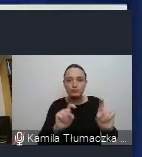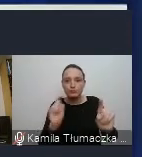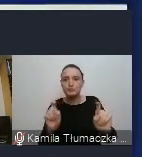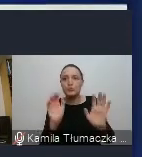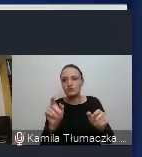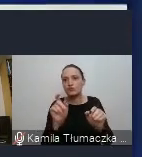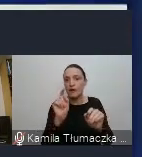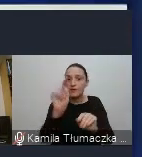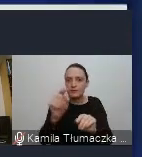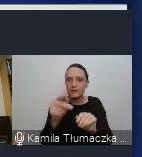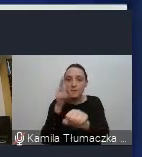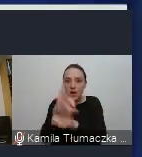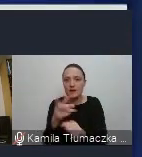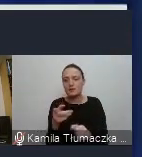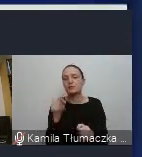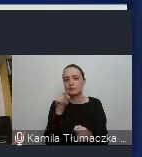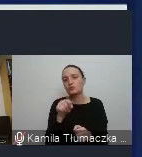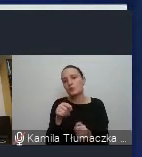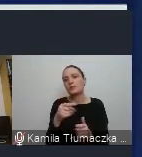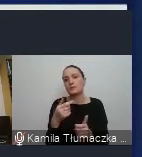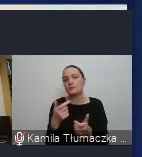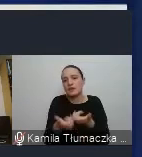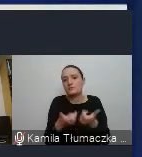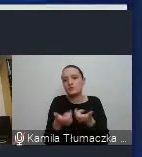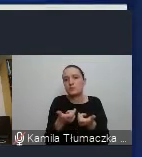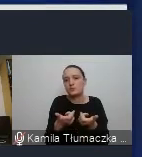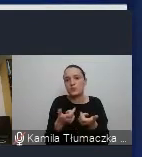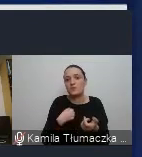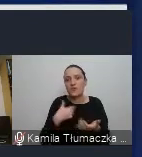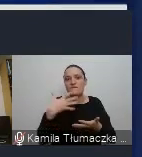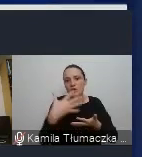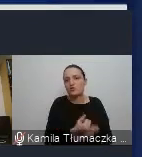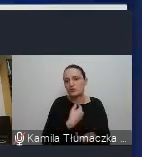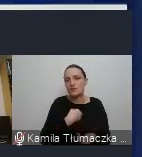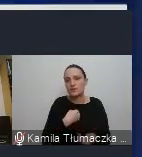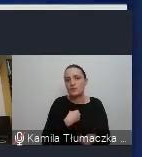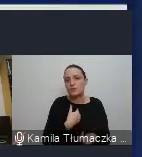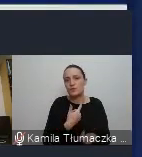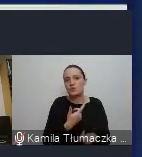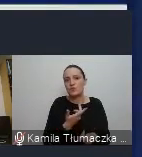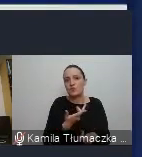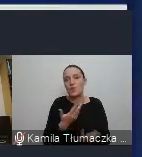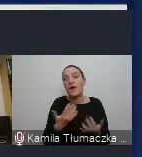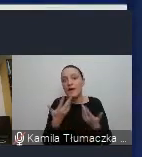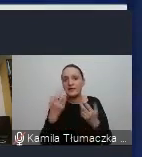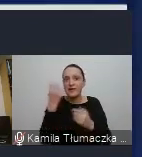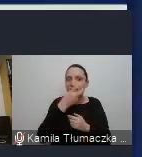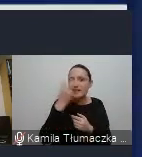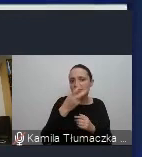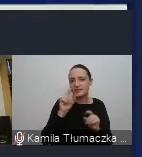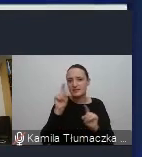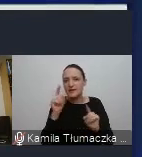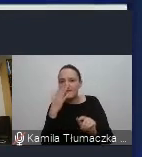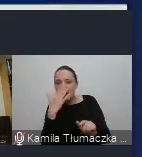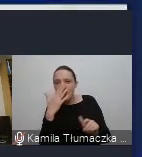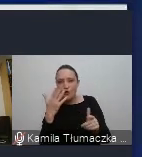interaktywne takie odsyłacze i no mówię, wykorzystałam, żeby było to i atrakcyjne